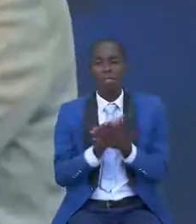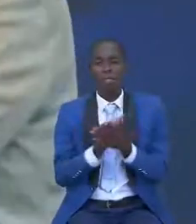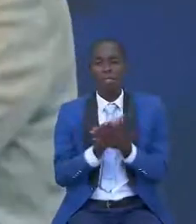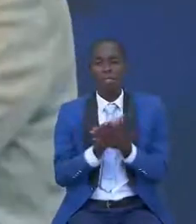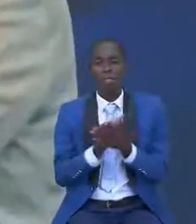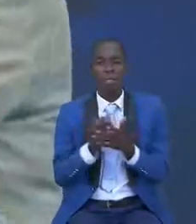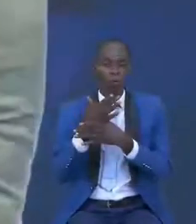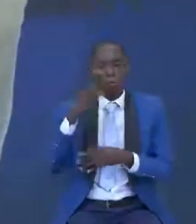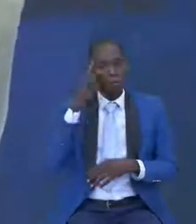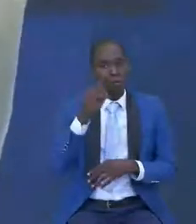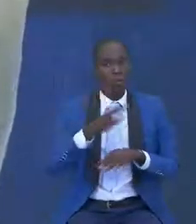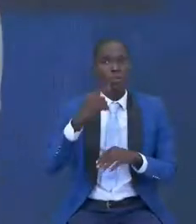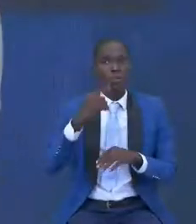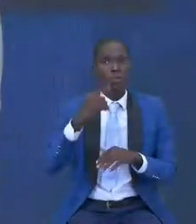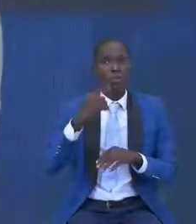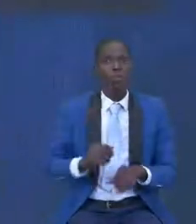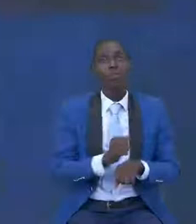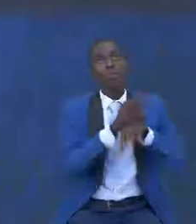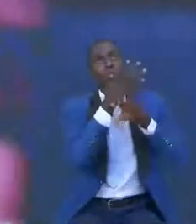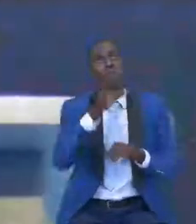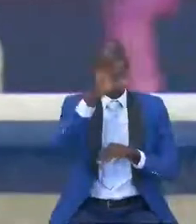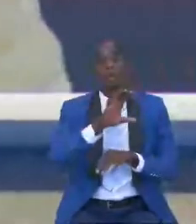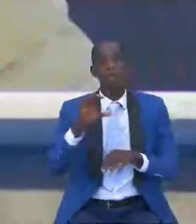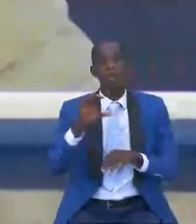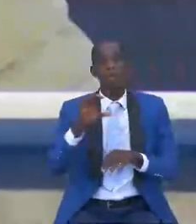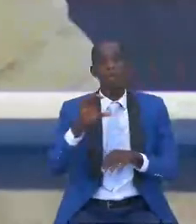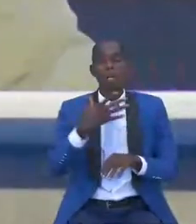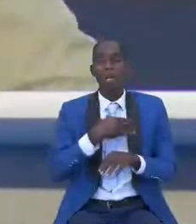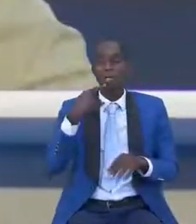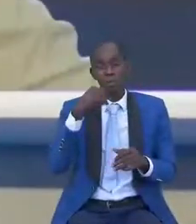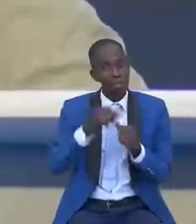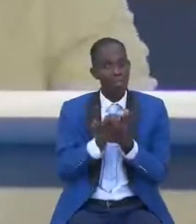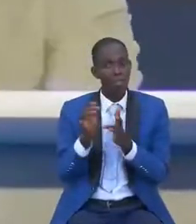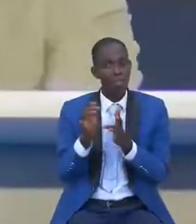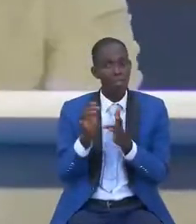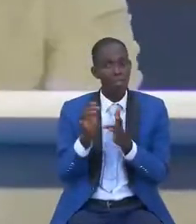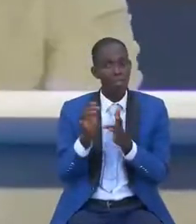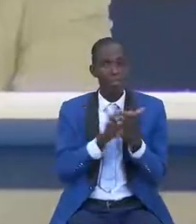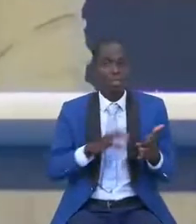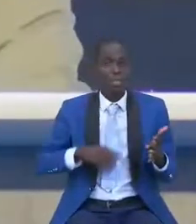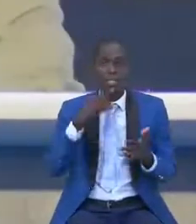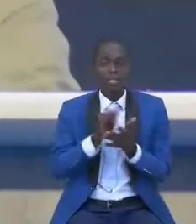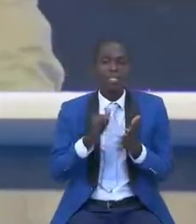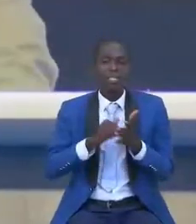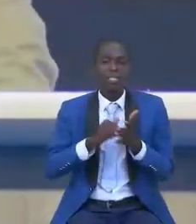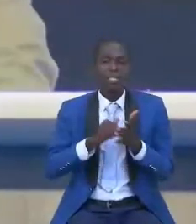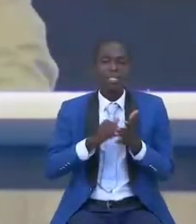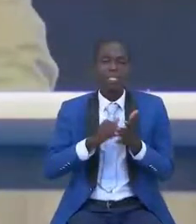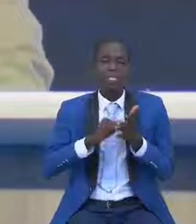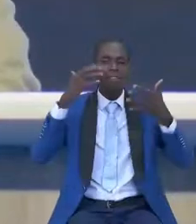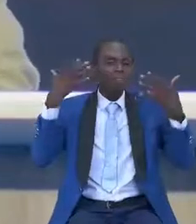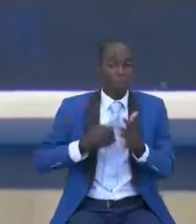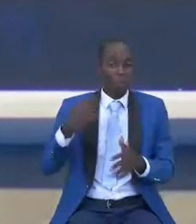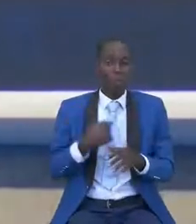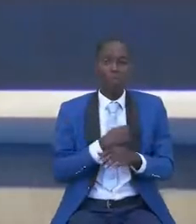ce sang qui a été versé pour vous sur la croix du calvaire, et vous savez que Jésus-Christ a dit, c'est